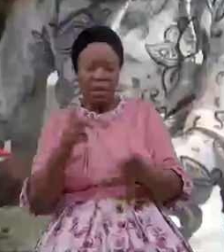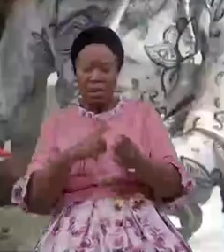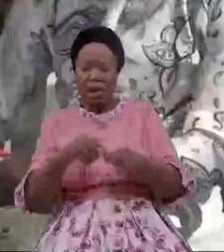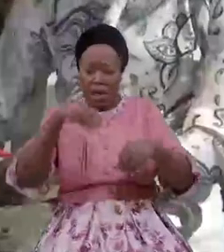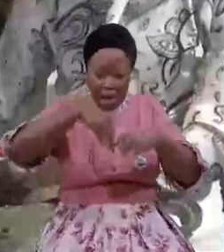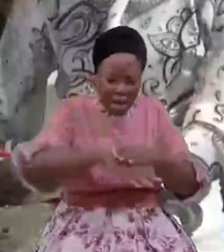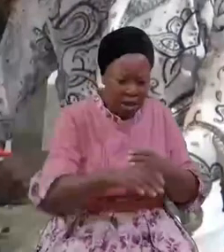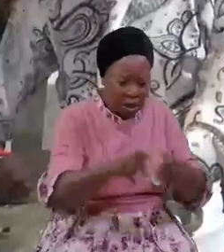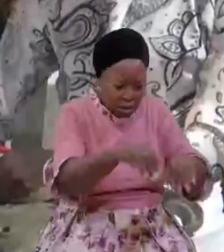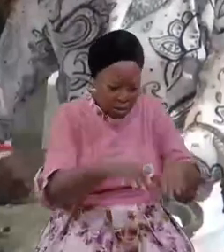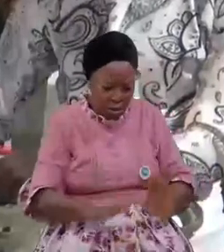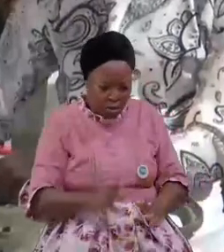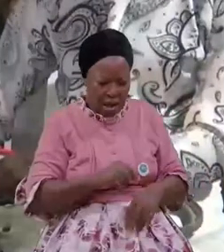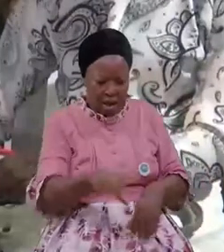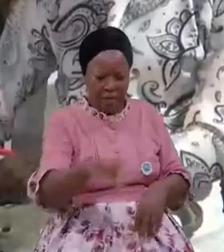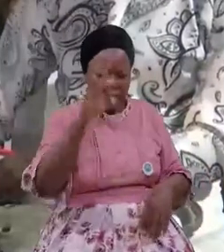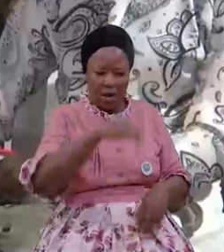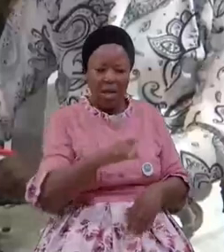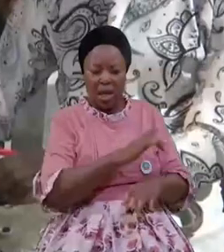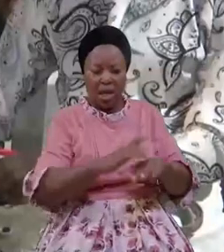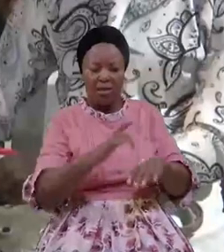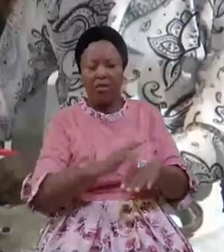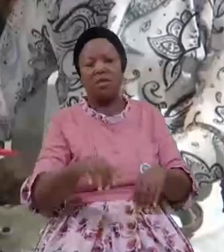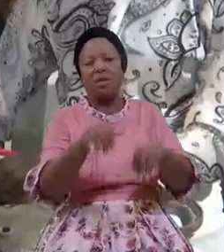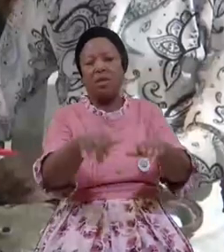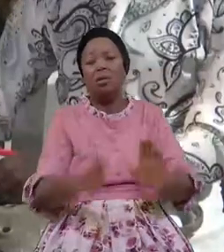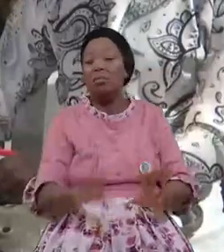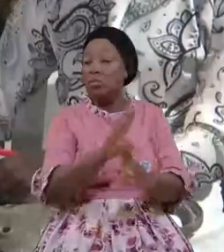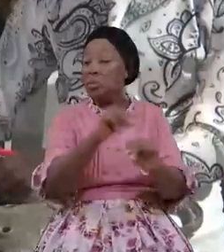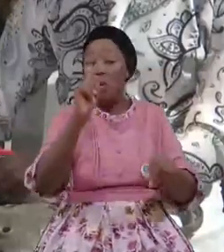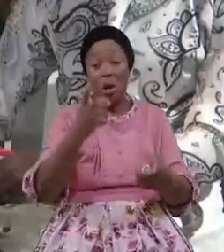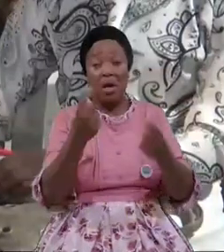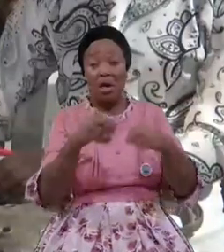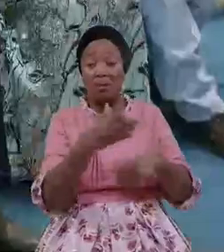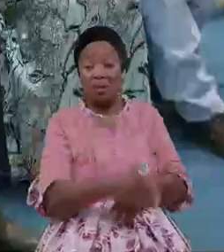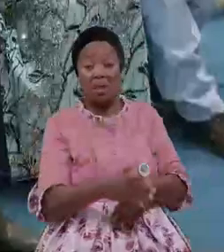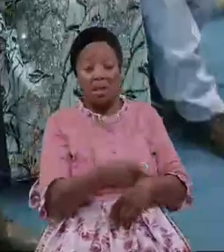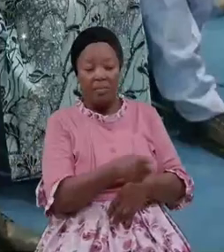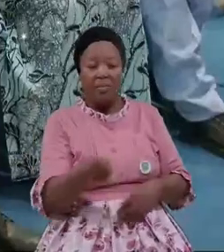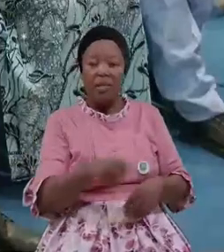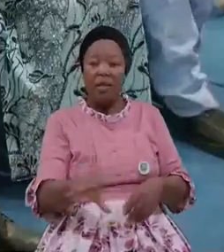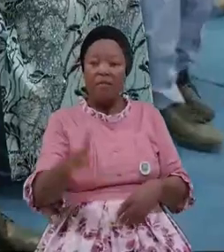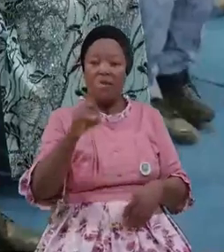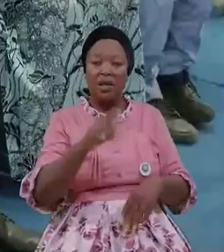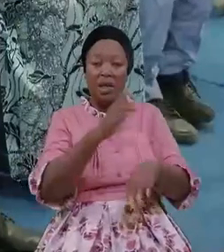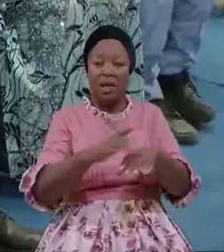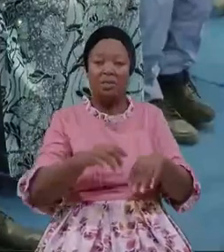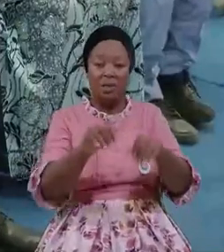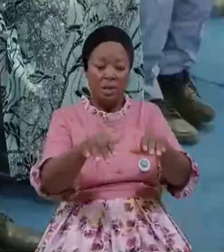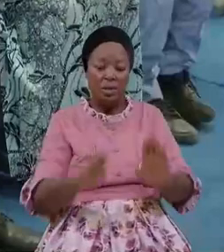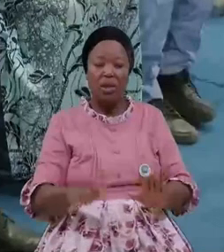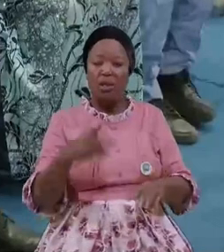dans le dans la dans le sépulcre ils ont vu une tombe vide il y a personne là-bas il y a un tombeau